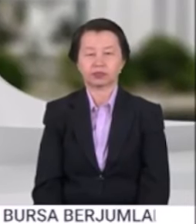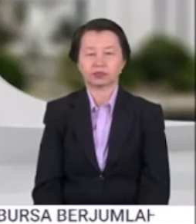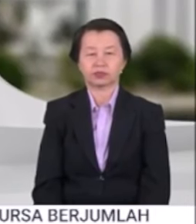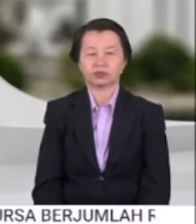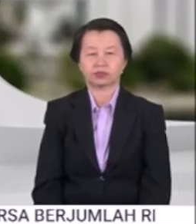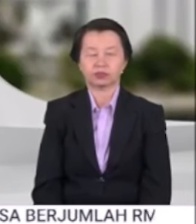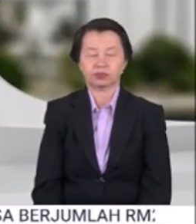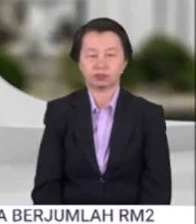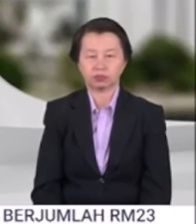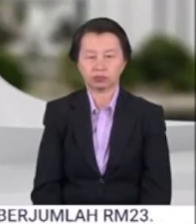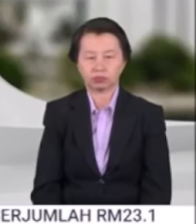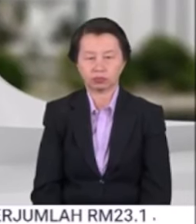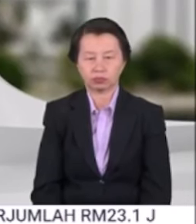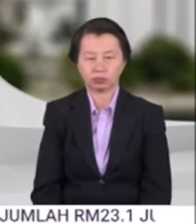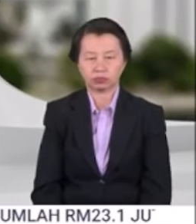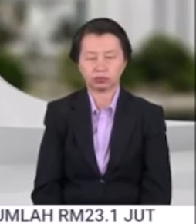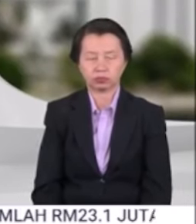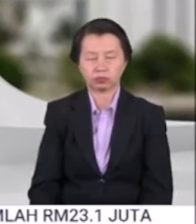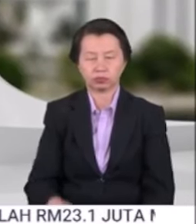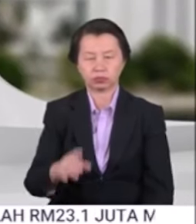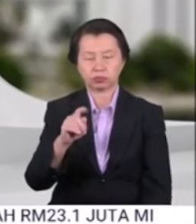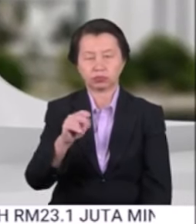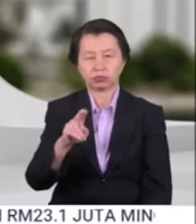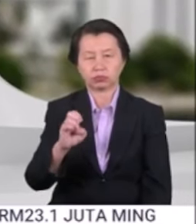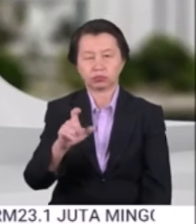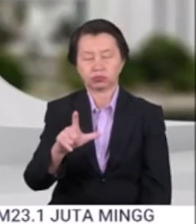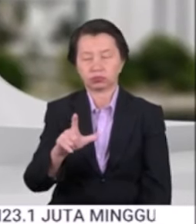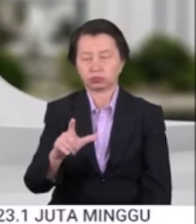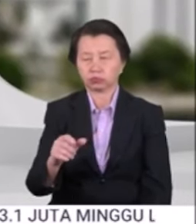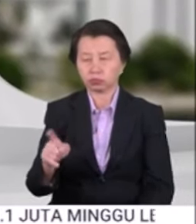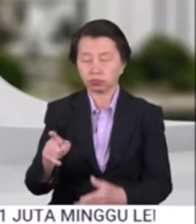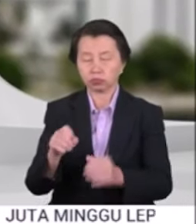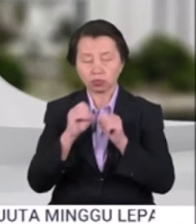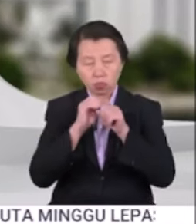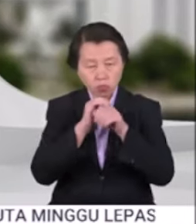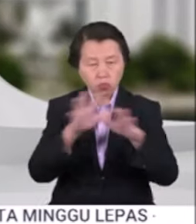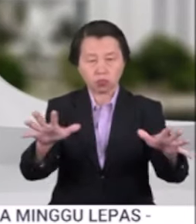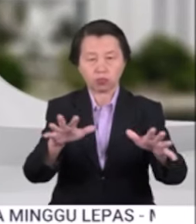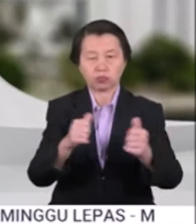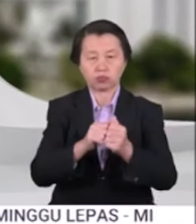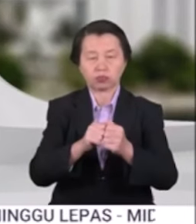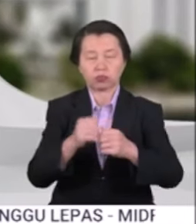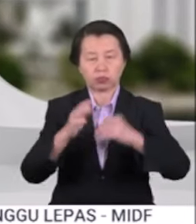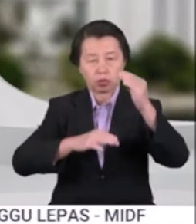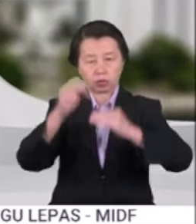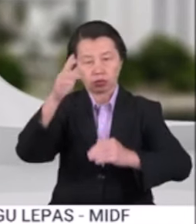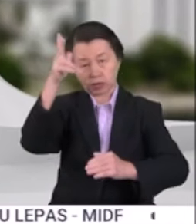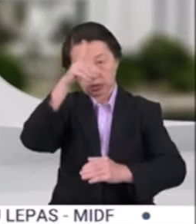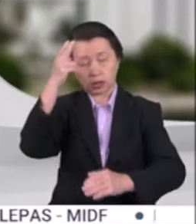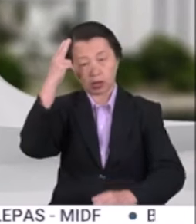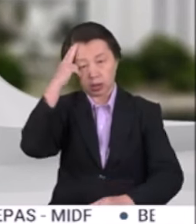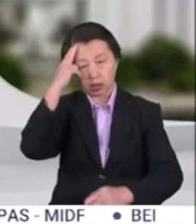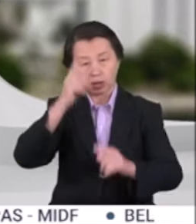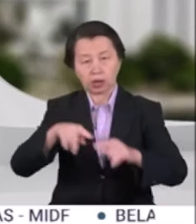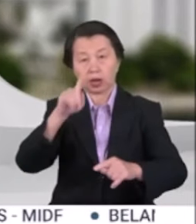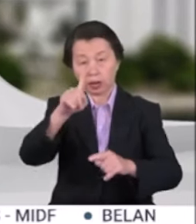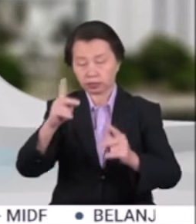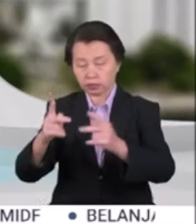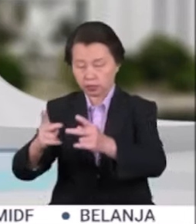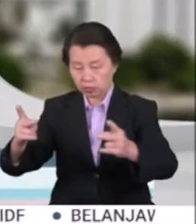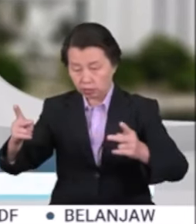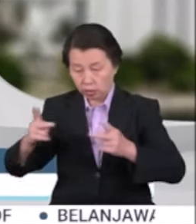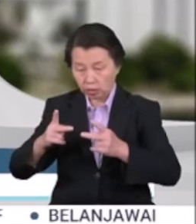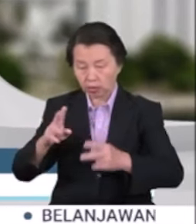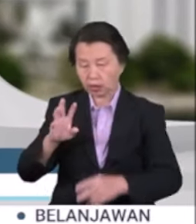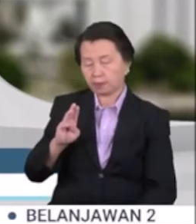kota al-ula menjadi tular sebagai destinasi pelancongan yang dibangunkan Kerajaan Arab Saudi namun terdapat satu kawasan yang